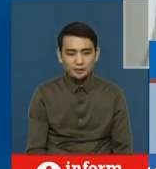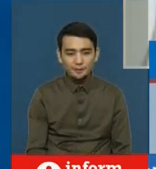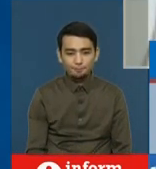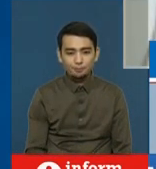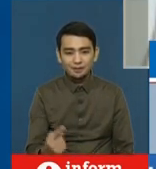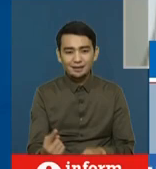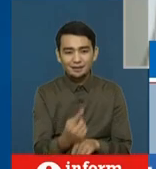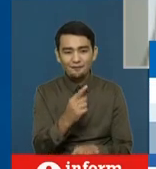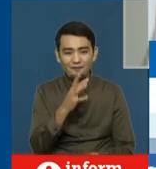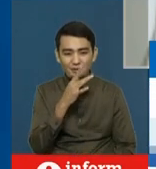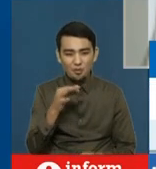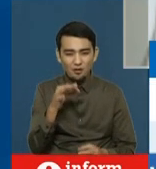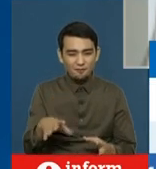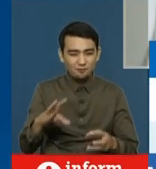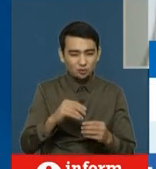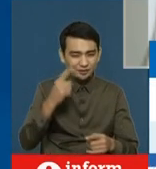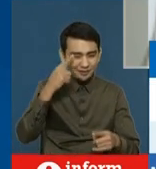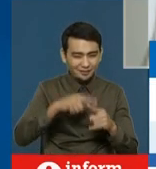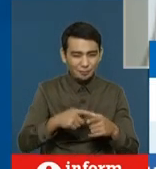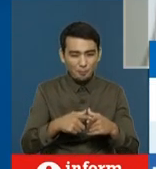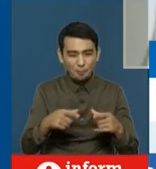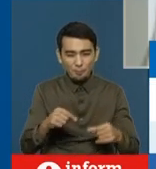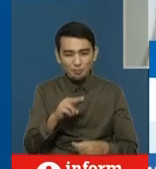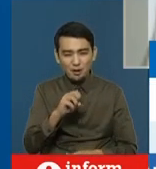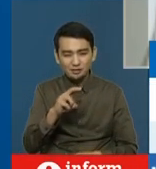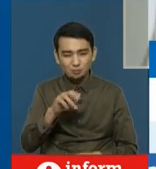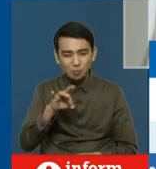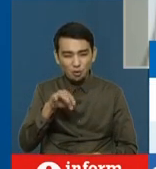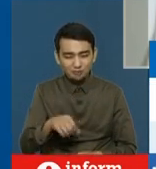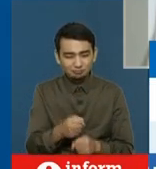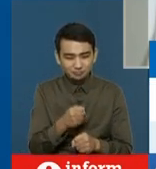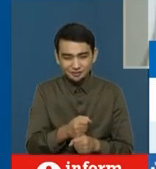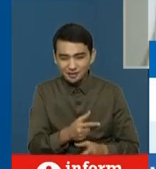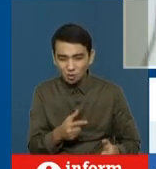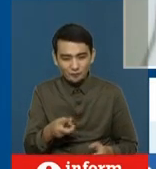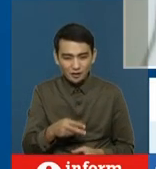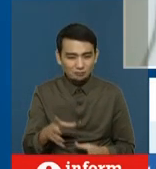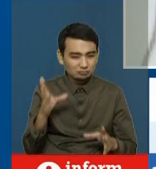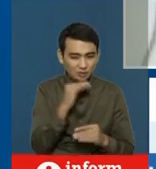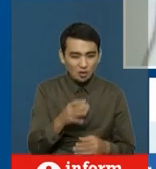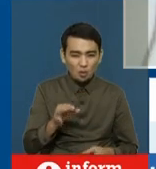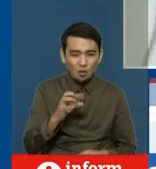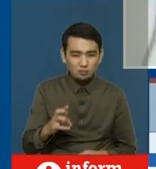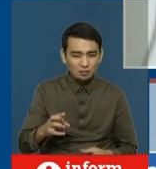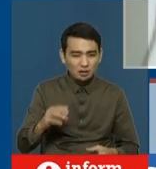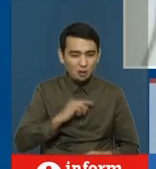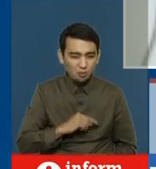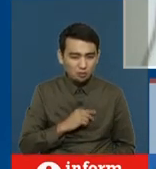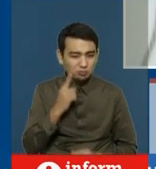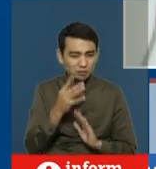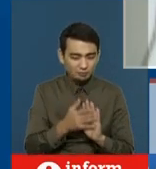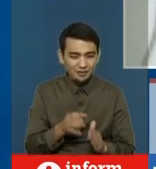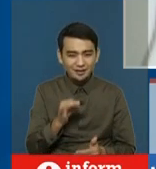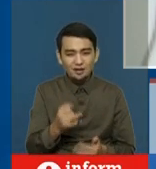Единовременно изготовить все технические паспорта, ну, тоже невозможно, да, понимать объем работы. Вот. Но